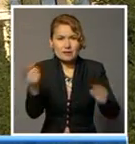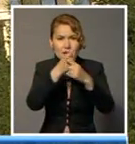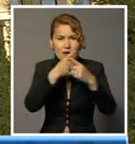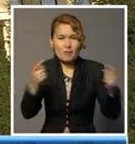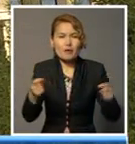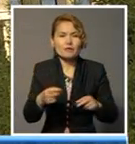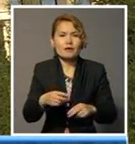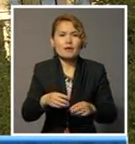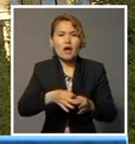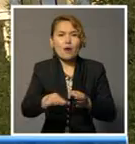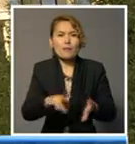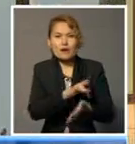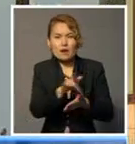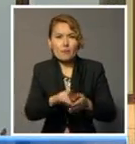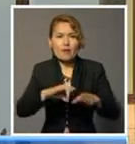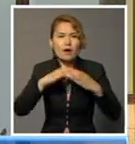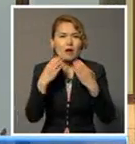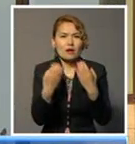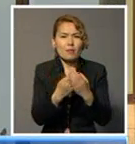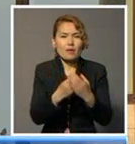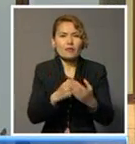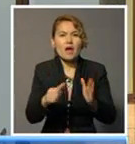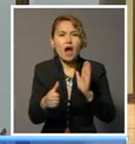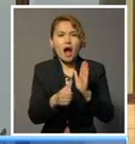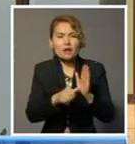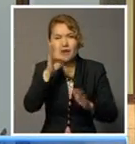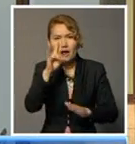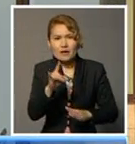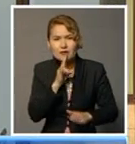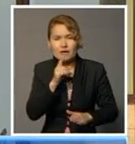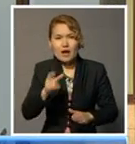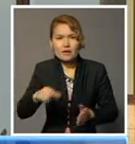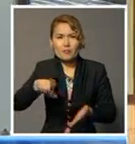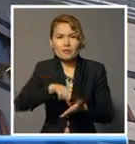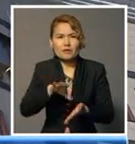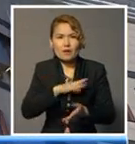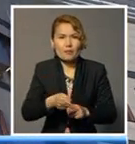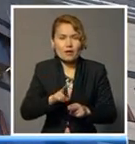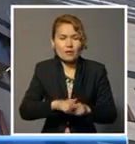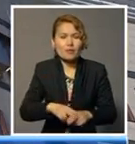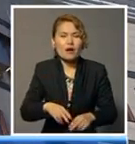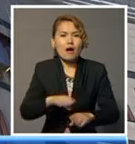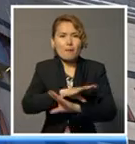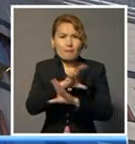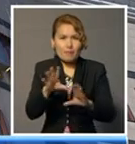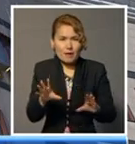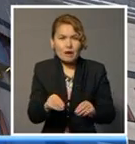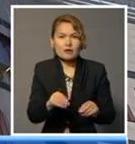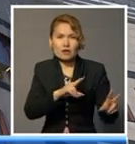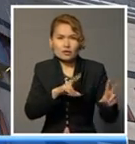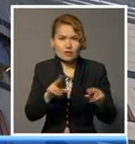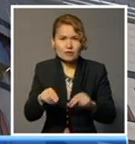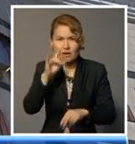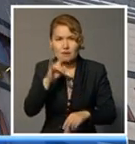Белгілісі, Манчестер арена кешеніндегі концертке 6 қазақстандық қатысқан. Сыртқы істер министрлігінің мәліметінше олардың барлығы қазір дін